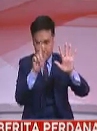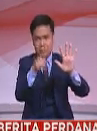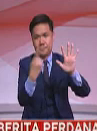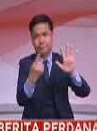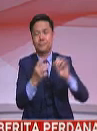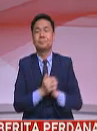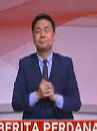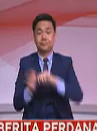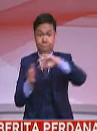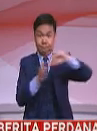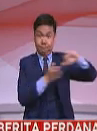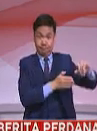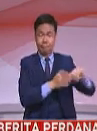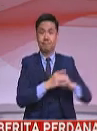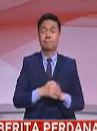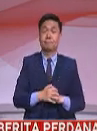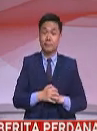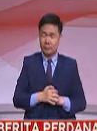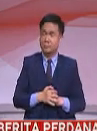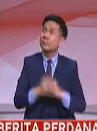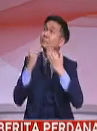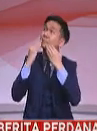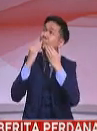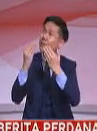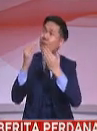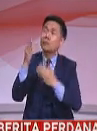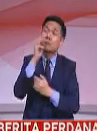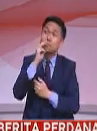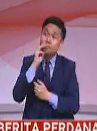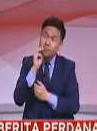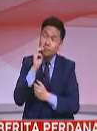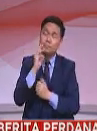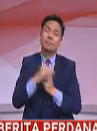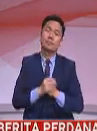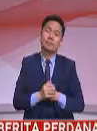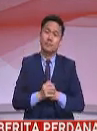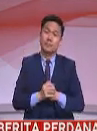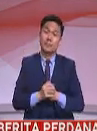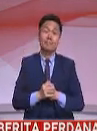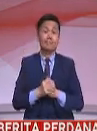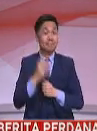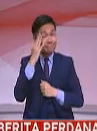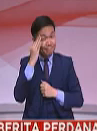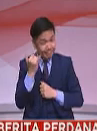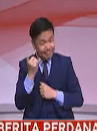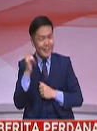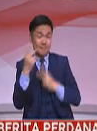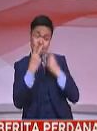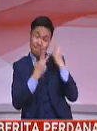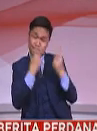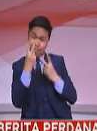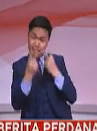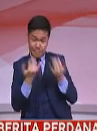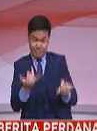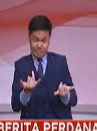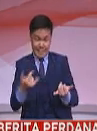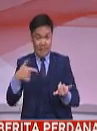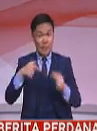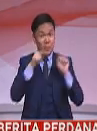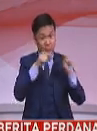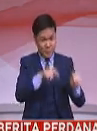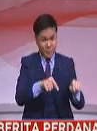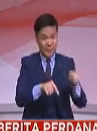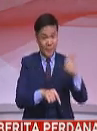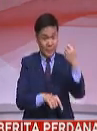juga ucapkan terima kasih banyak kepada yang ama muat menteri yang telah mengadakan lawatan kemarahan pada ini 10